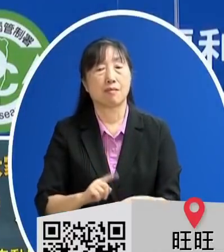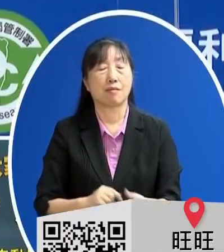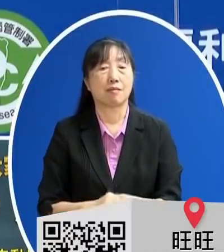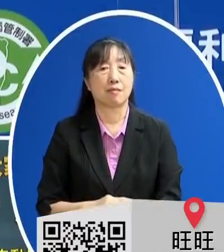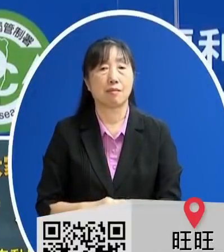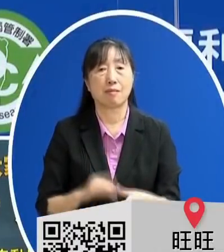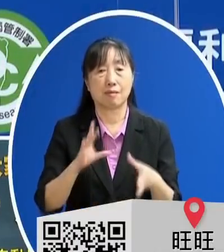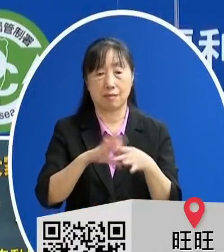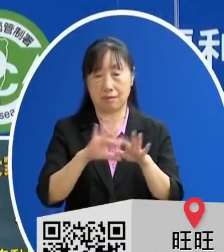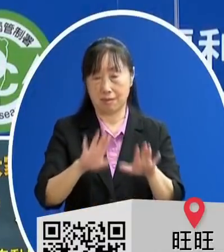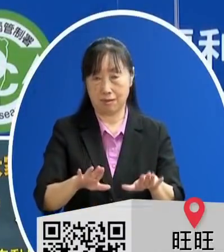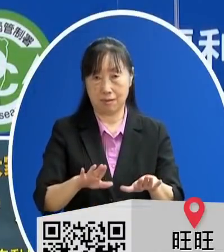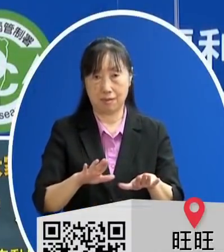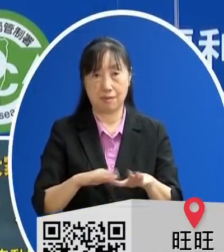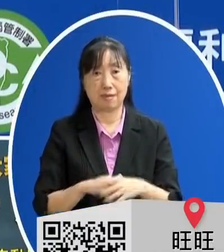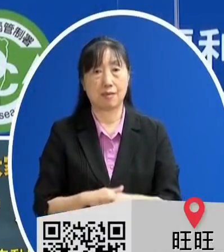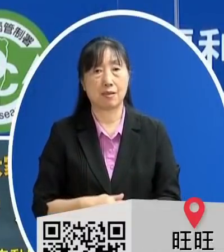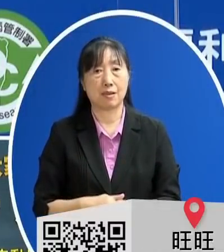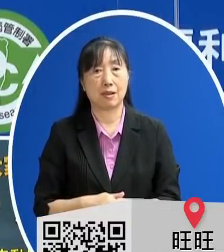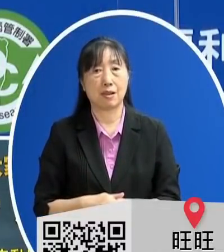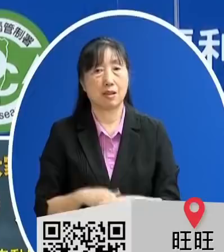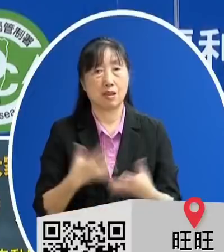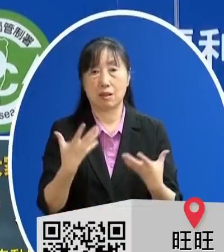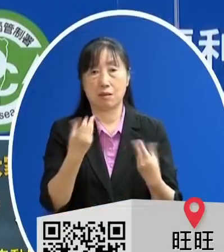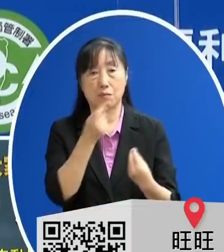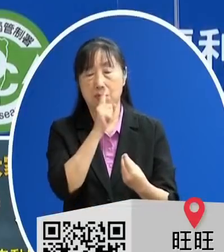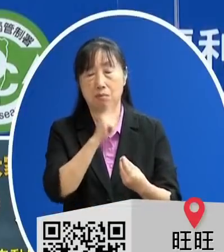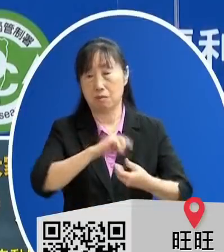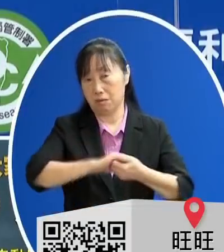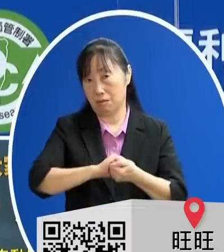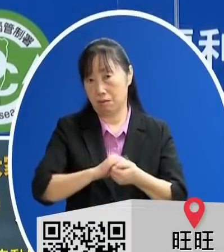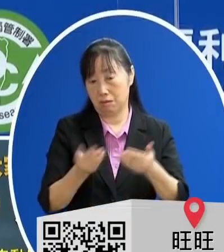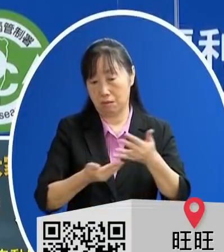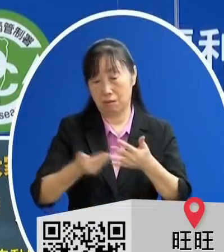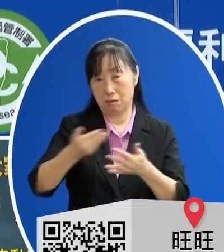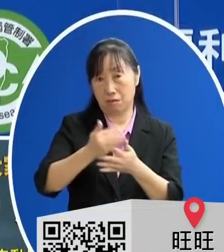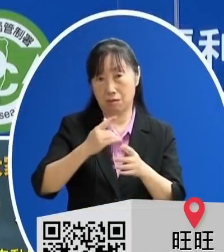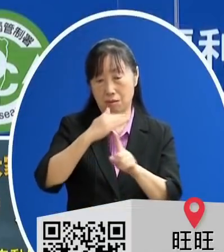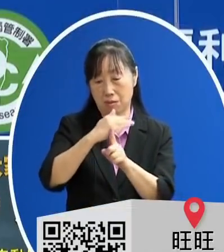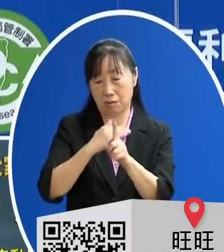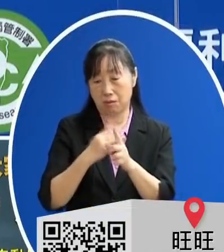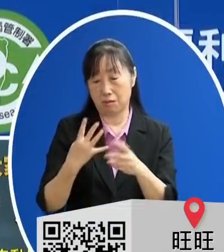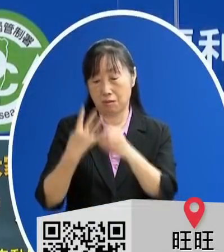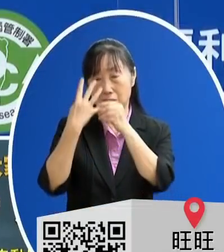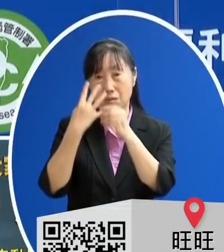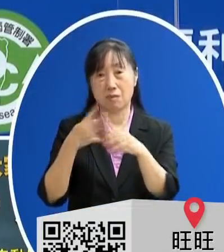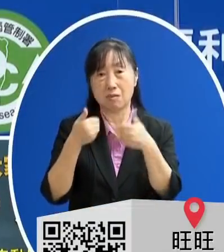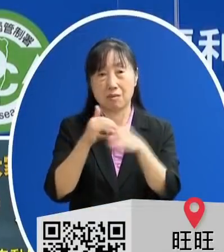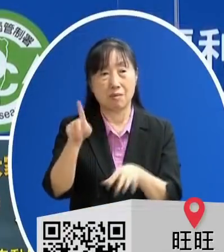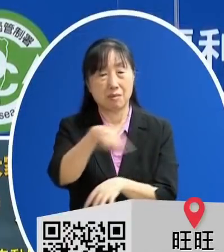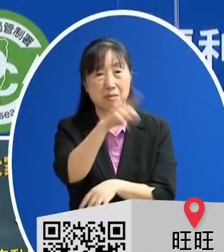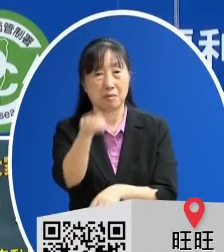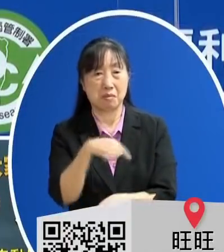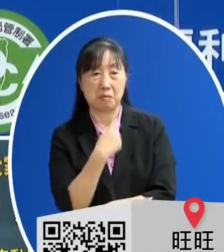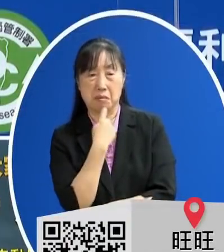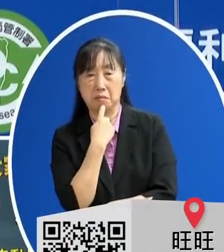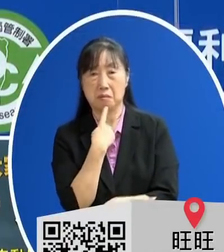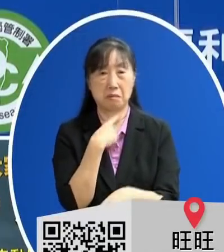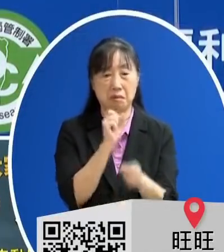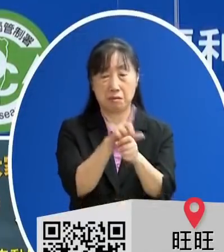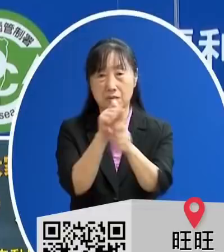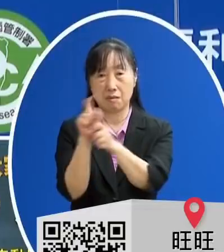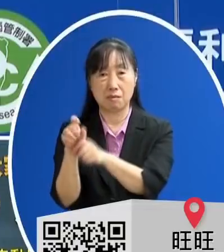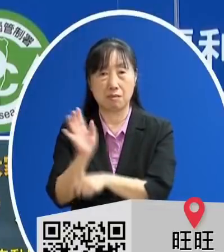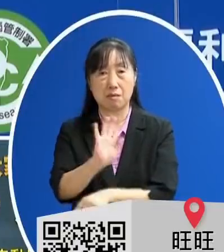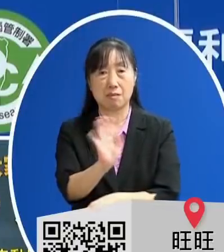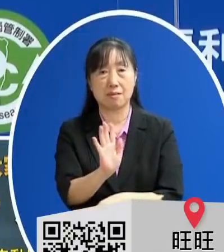所以目前来讲绝对没有要到四级，所以请大家也不要用这样子来有人在以讹传讹，那